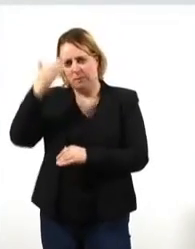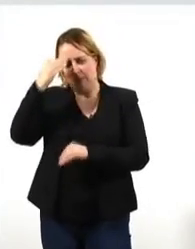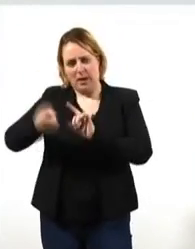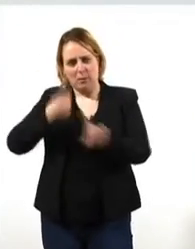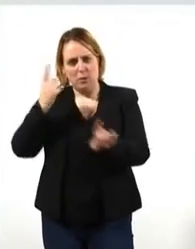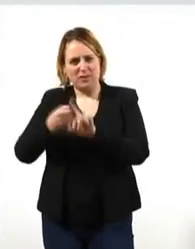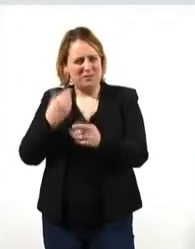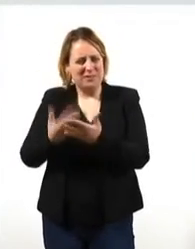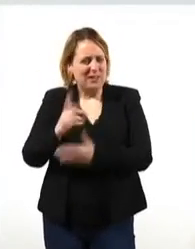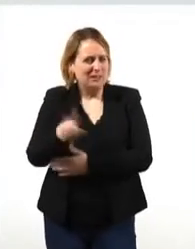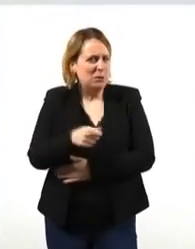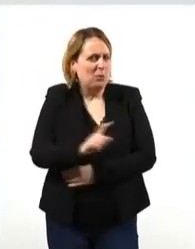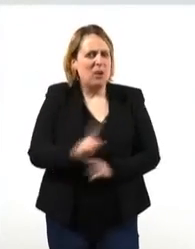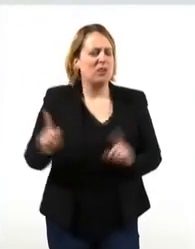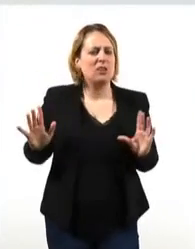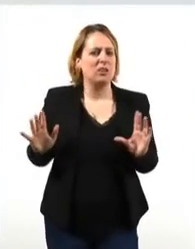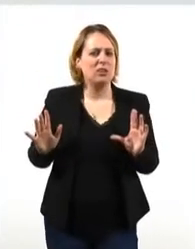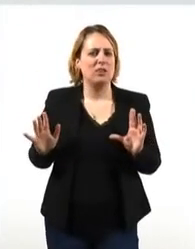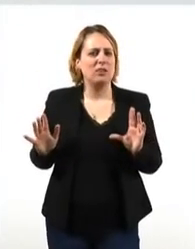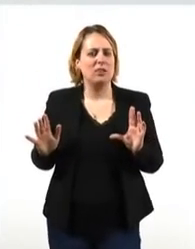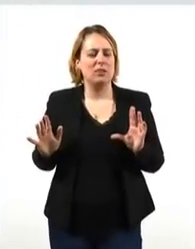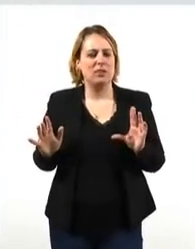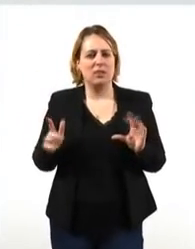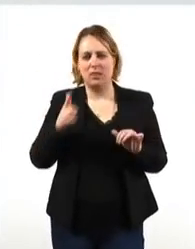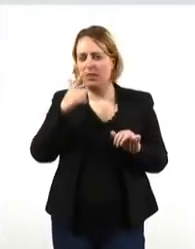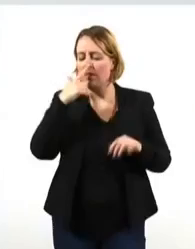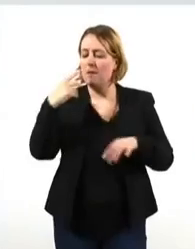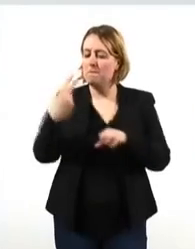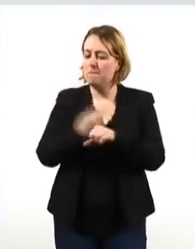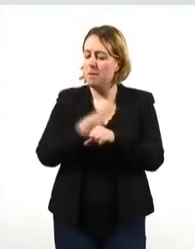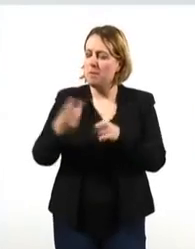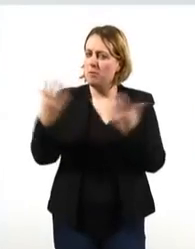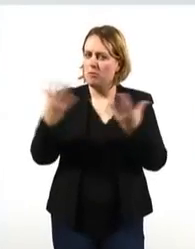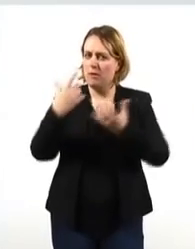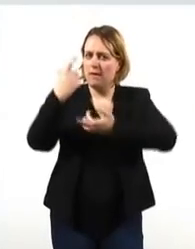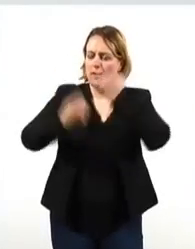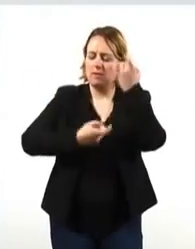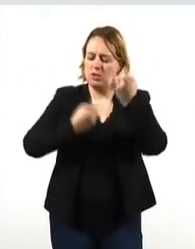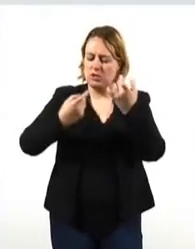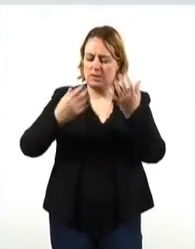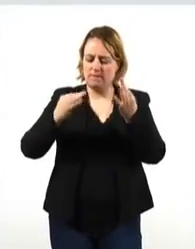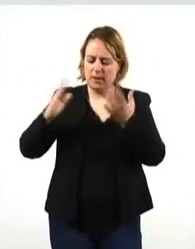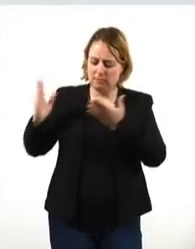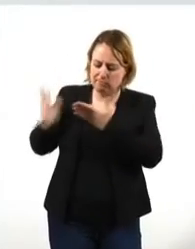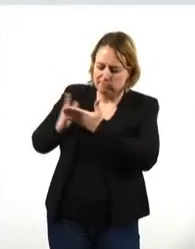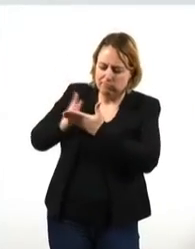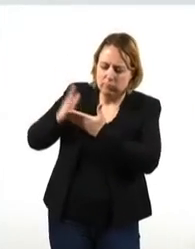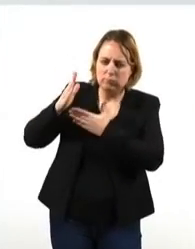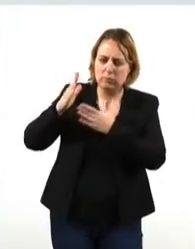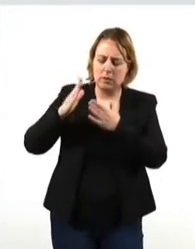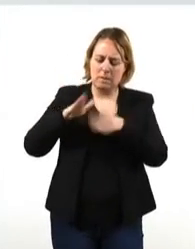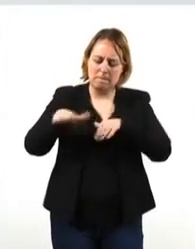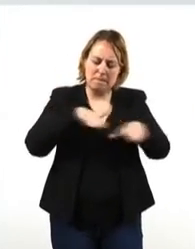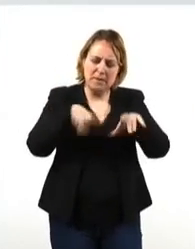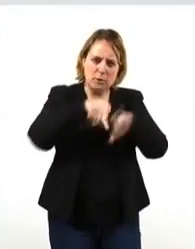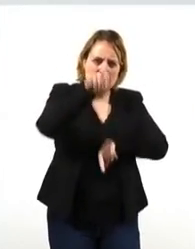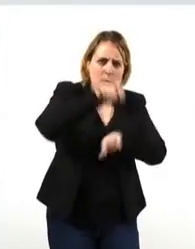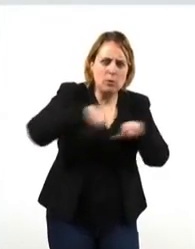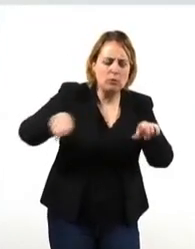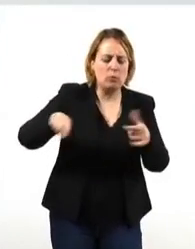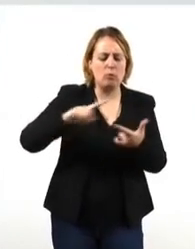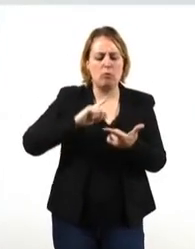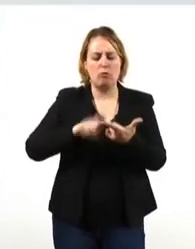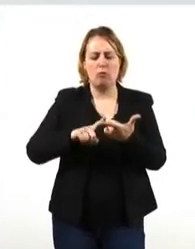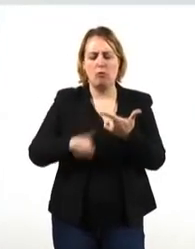normal qu'on soit dans cette situation. Il y a sans doute des choses à réfléchir dans nos parcours, dans nos méthodes d'évaluation, dans les messages